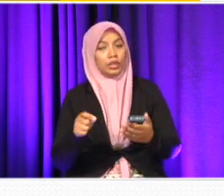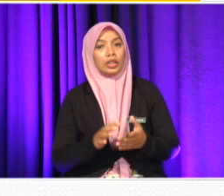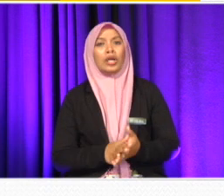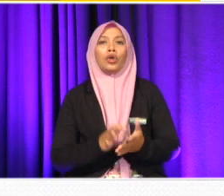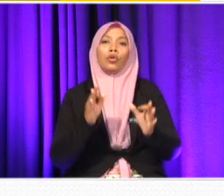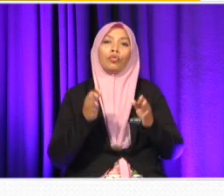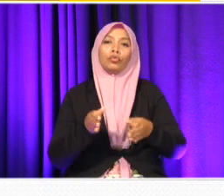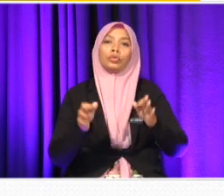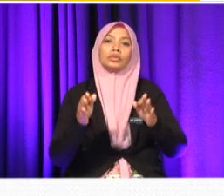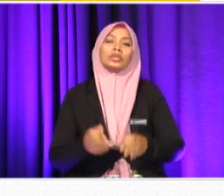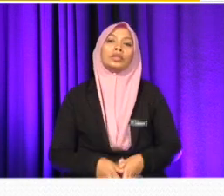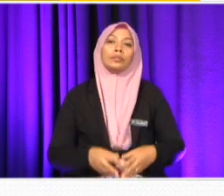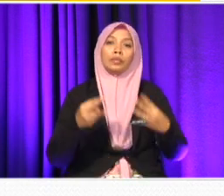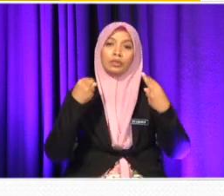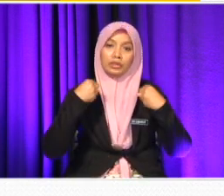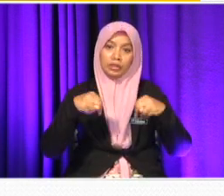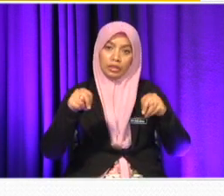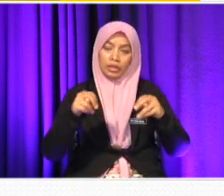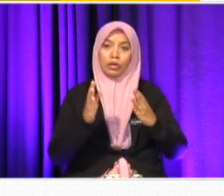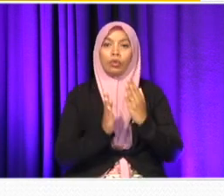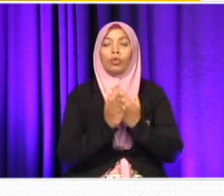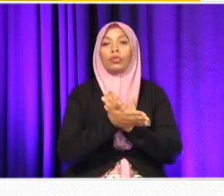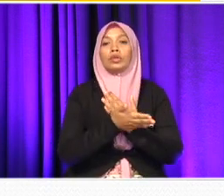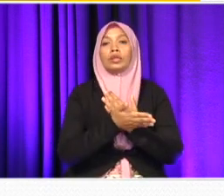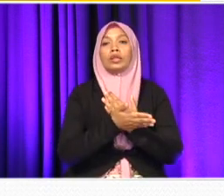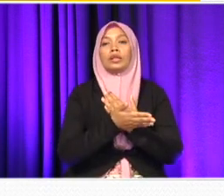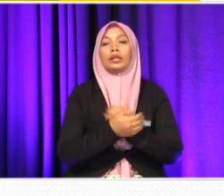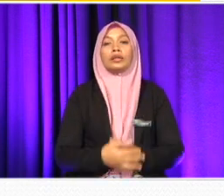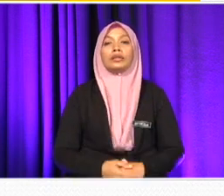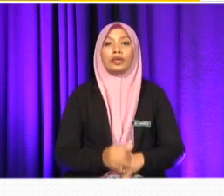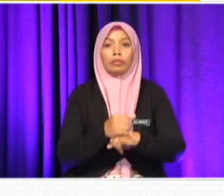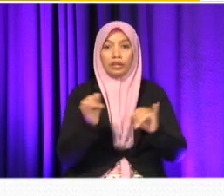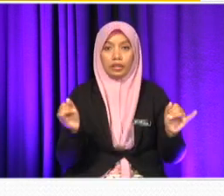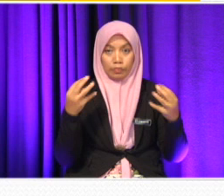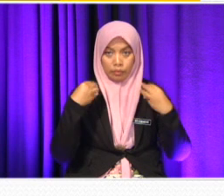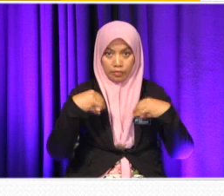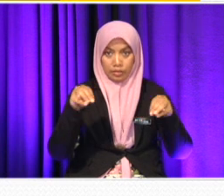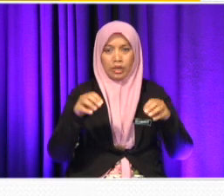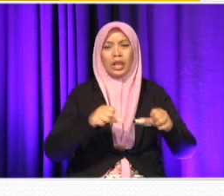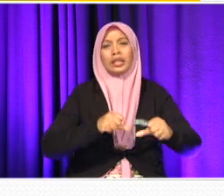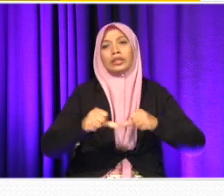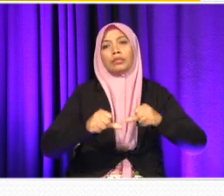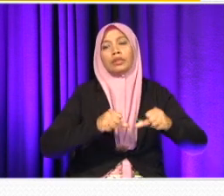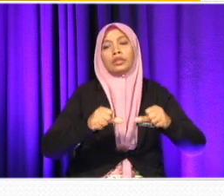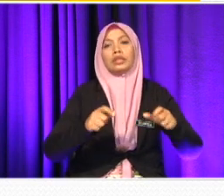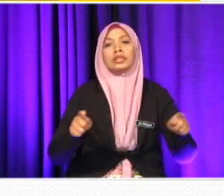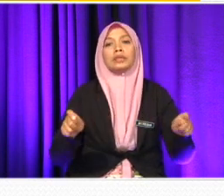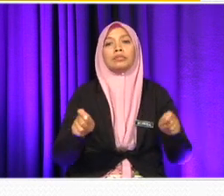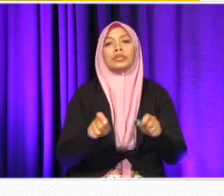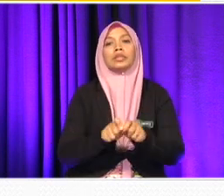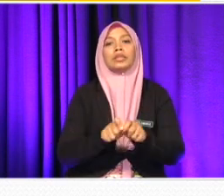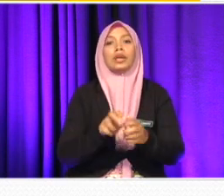dilakukan oleh jabatan pemasaran dalam Dapatkah itu bidang kita Terangkan lagi activity itu mencipta nilai produk